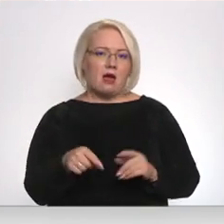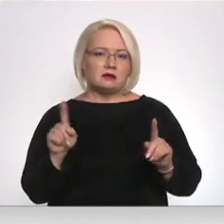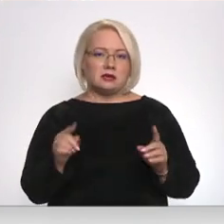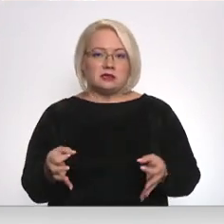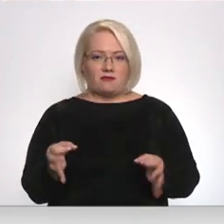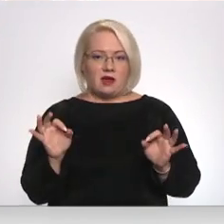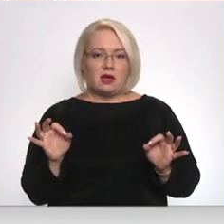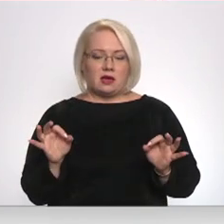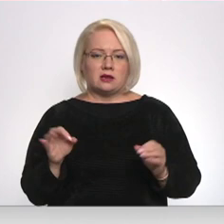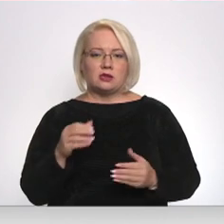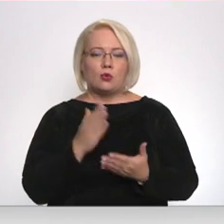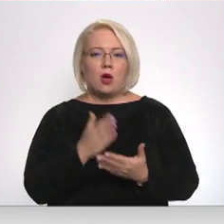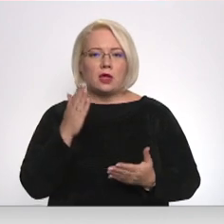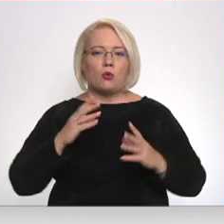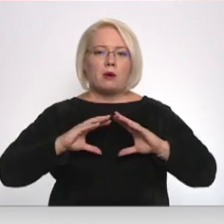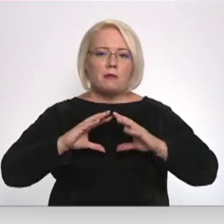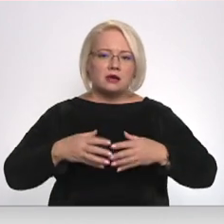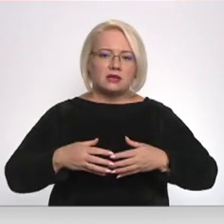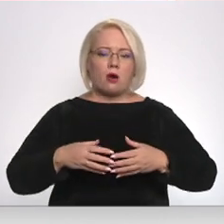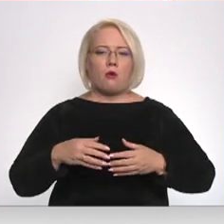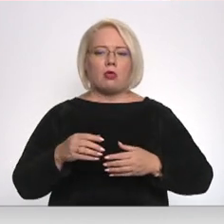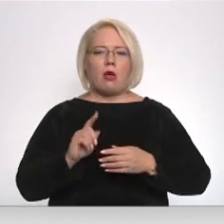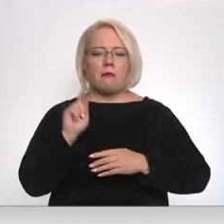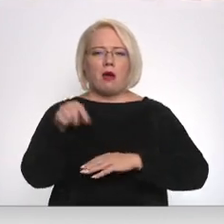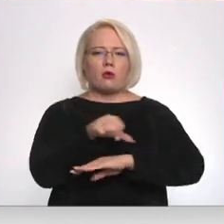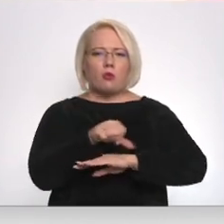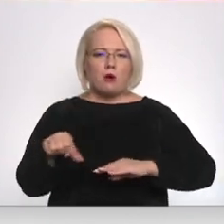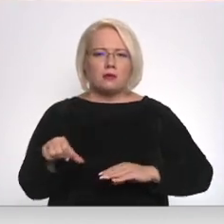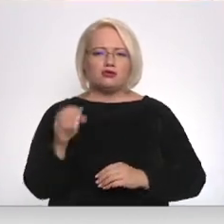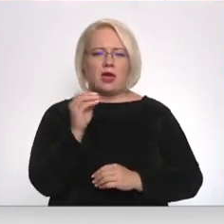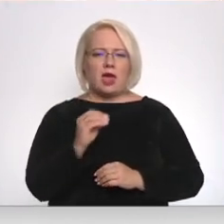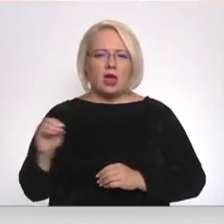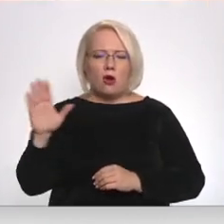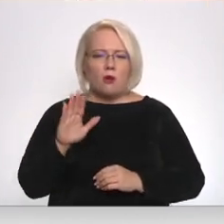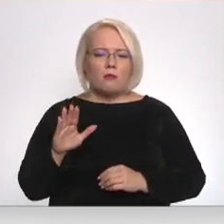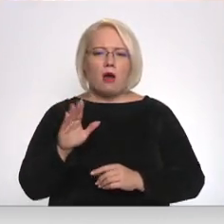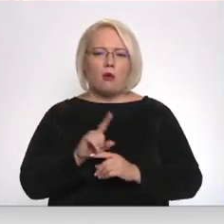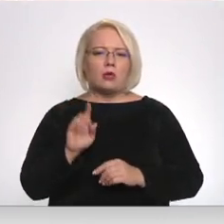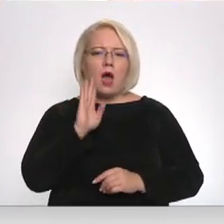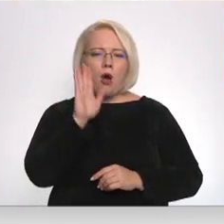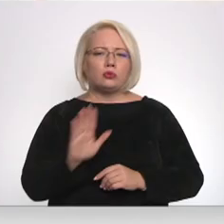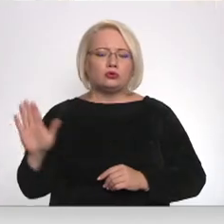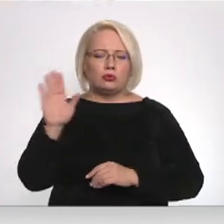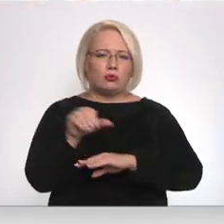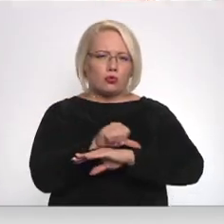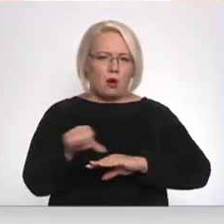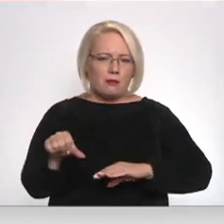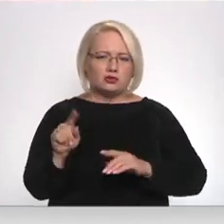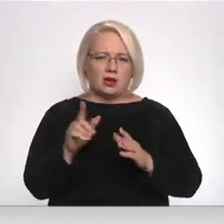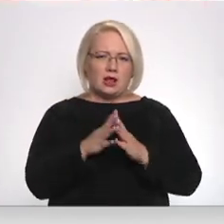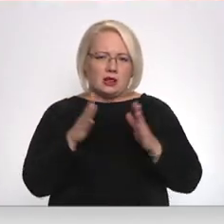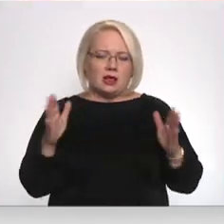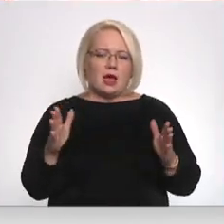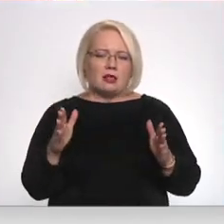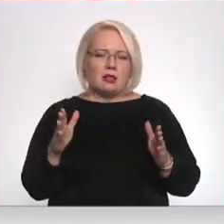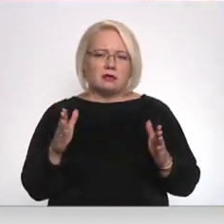ka notikumi pasaulē aiz robežas Eiropā un aiz Austrumu robežas ir tā kā liels